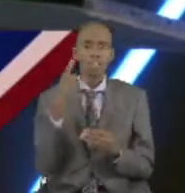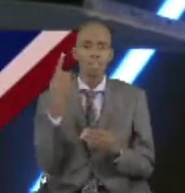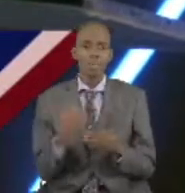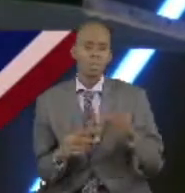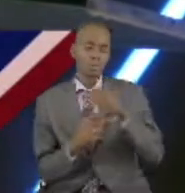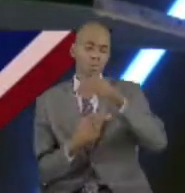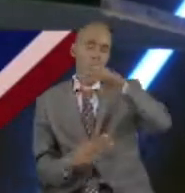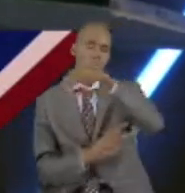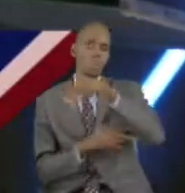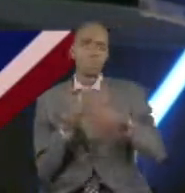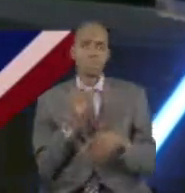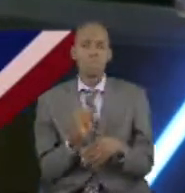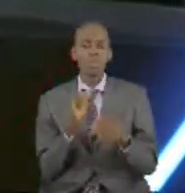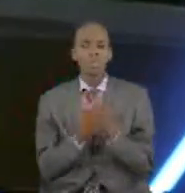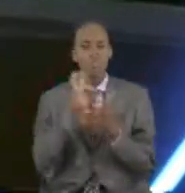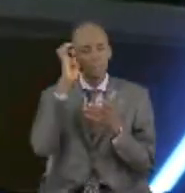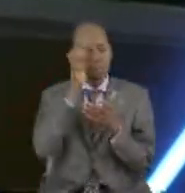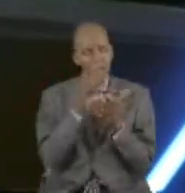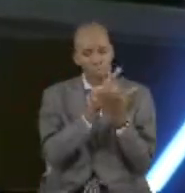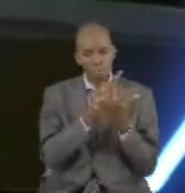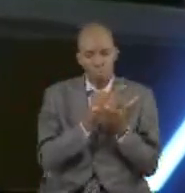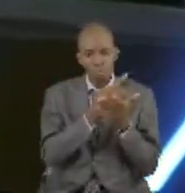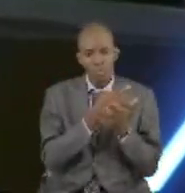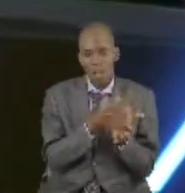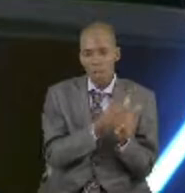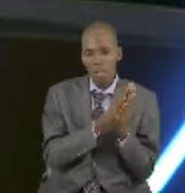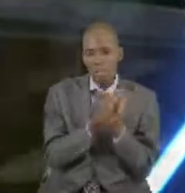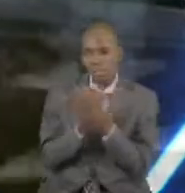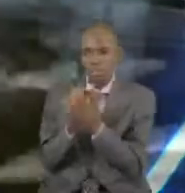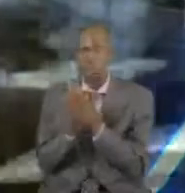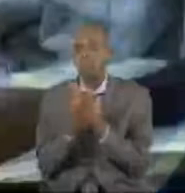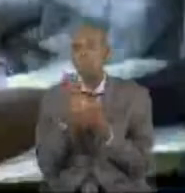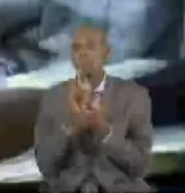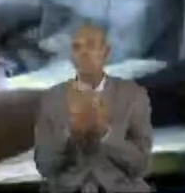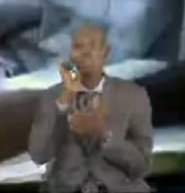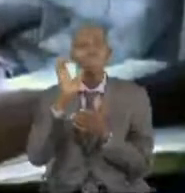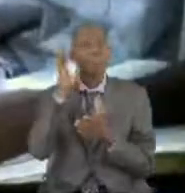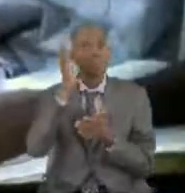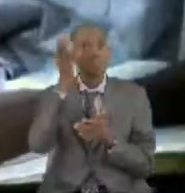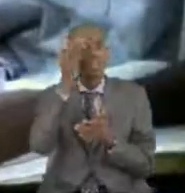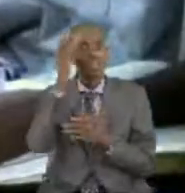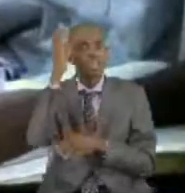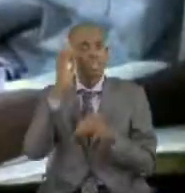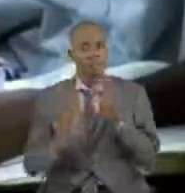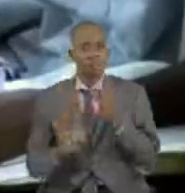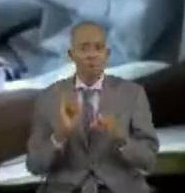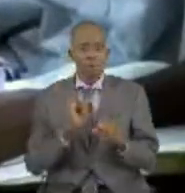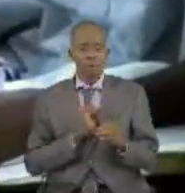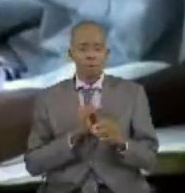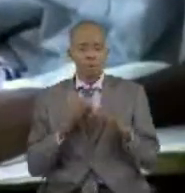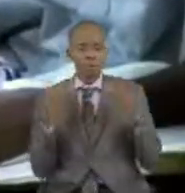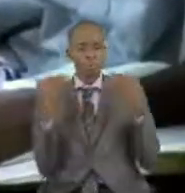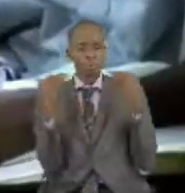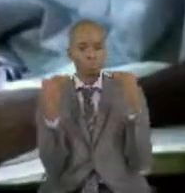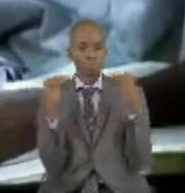les piliers qu'il a consultés afin qu'ils puissent savoir si je mesure ce que je fais